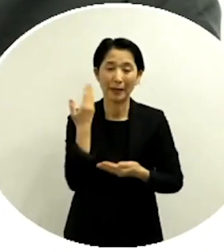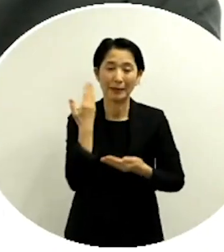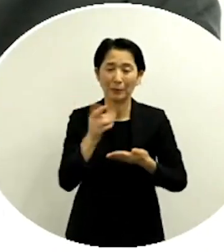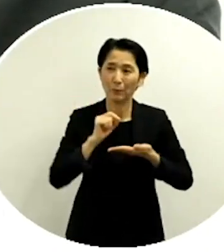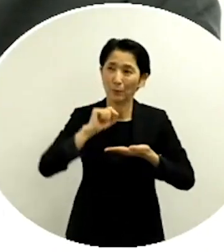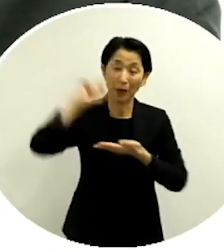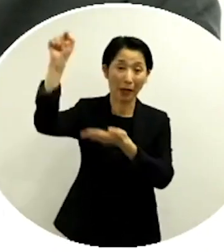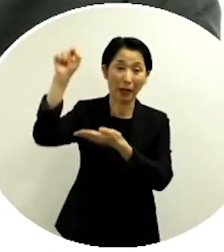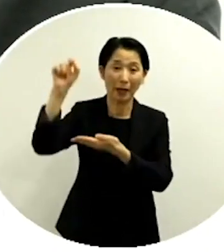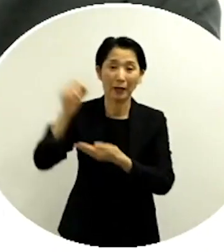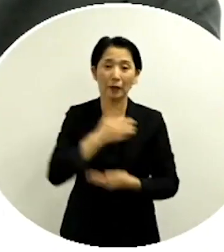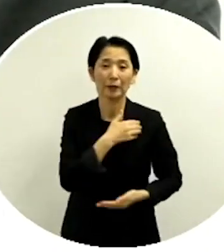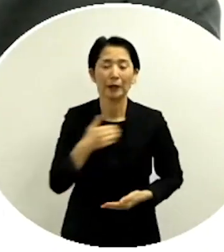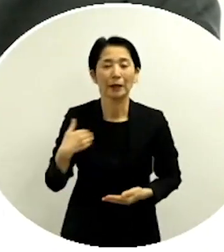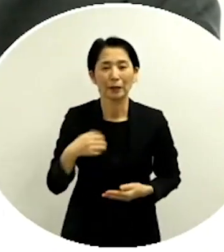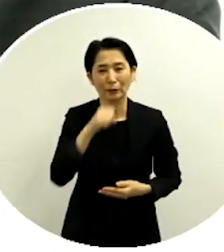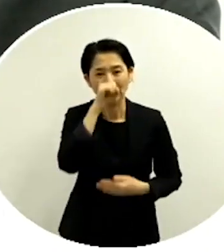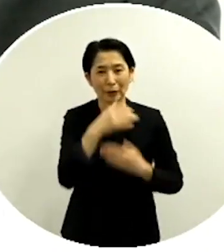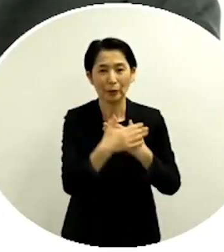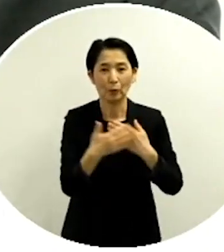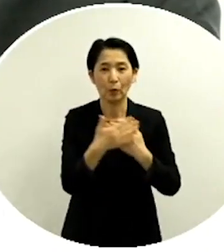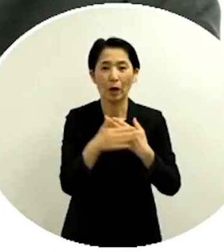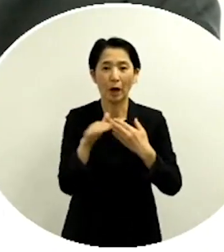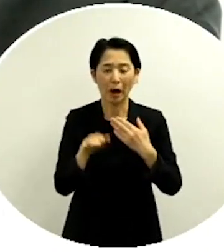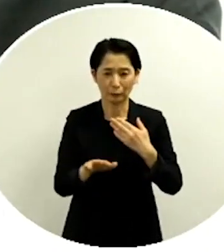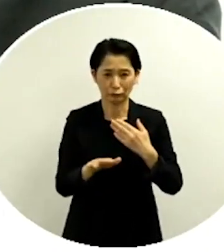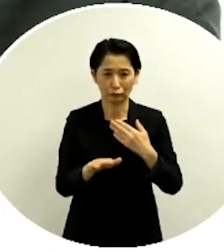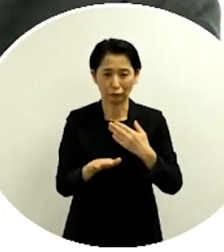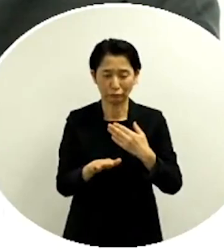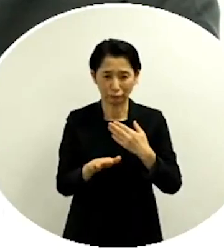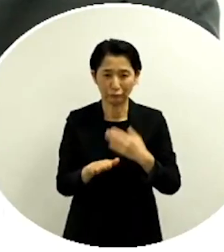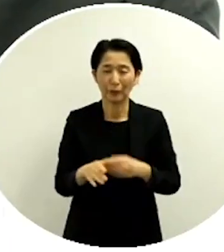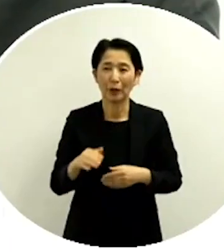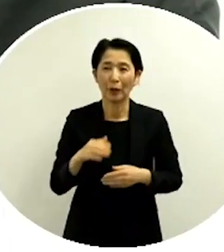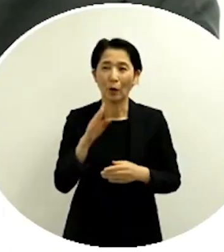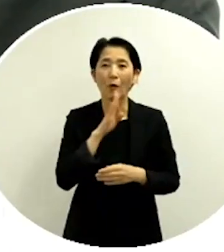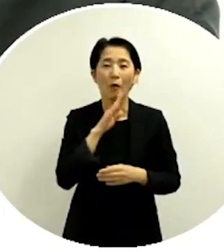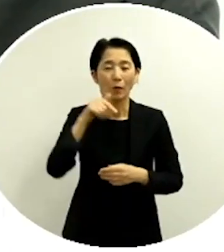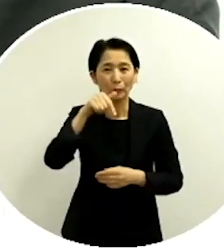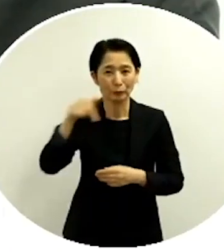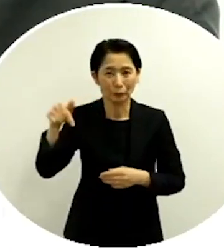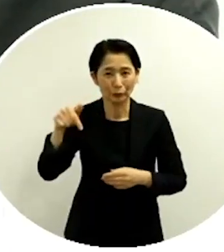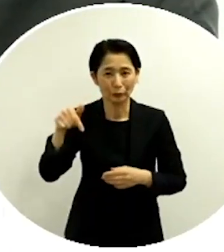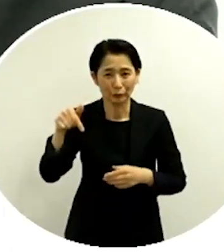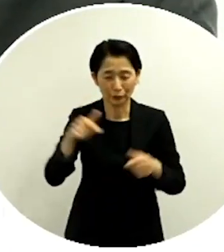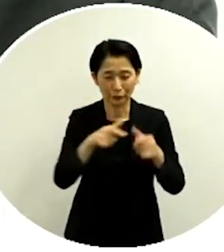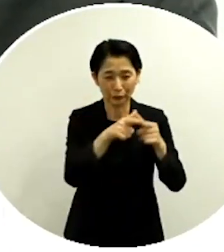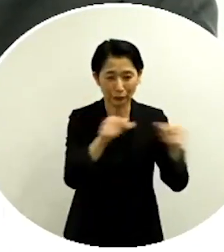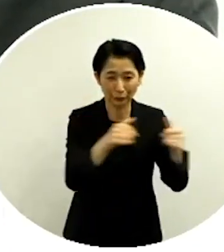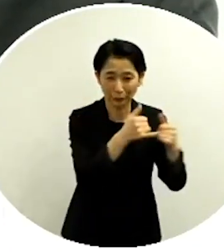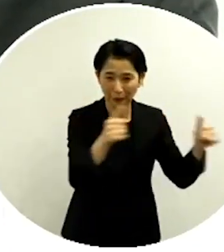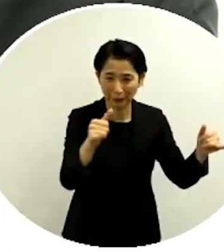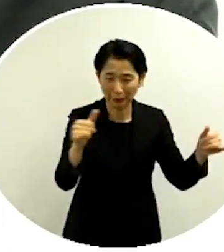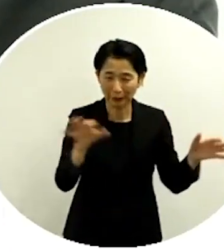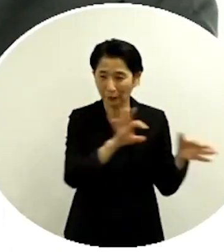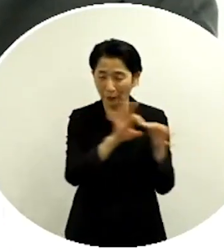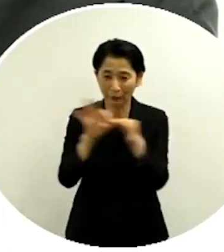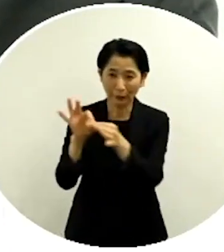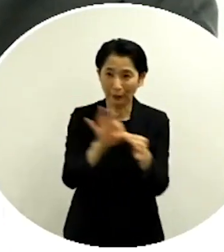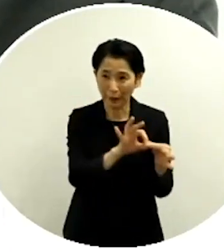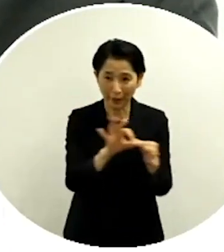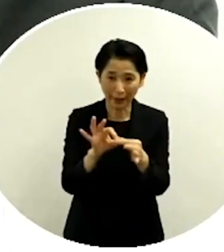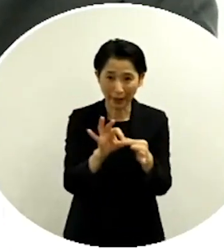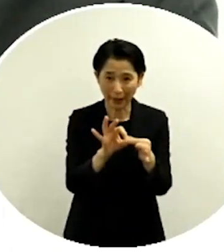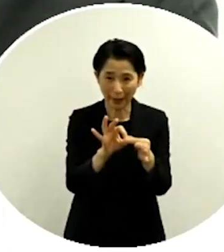そういう利点がありますからそういうのを生かしてうまく党本部とそれから市民の皆さんの有権者の皆さんとのそういった活動が